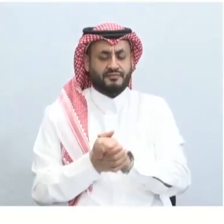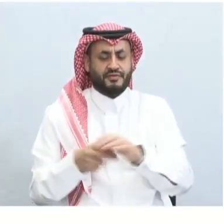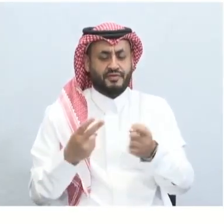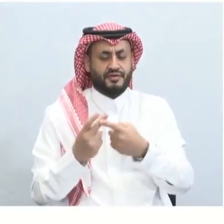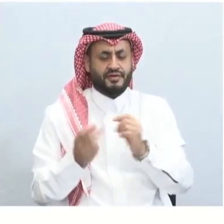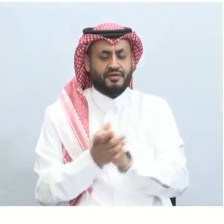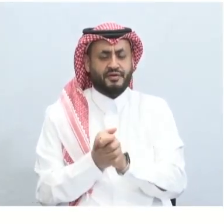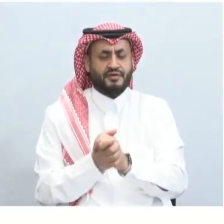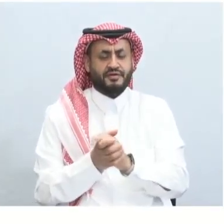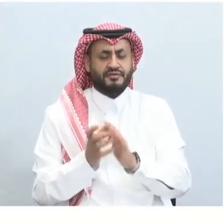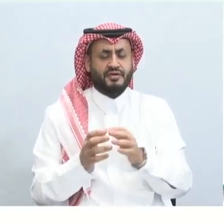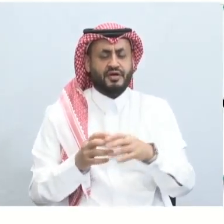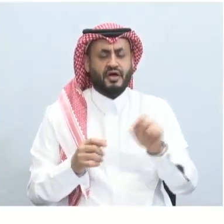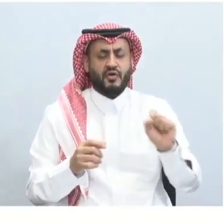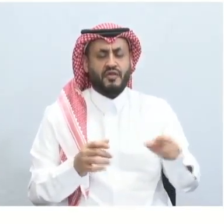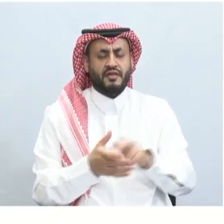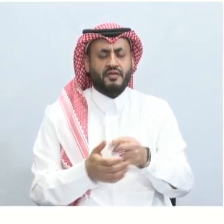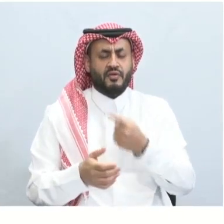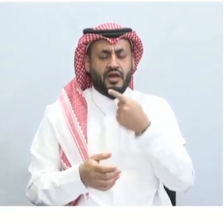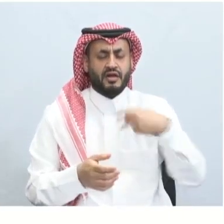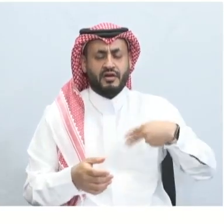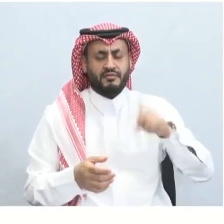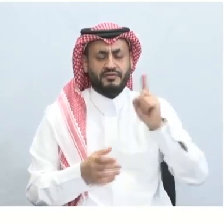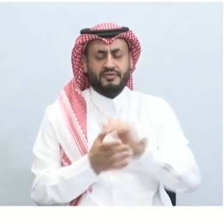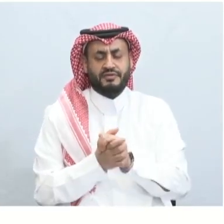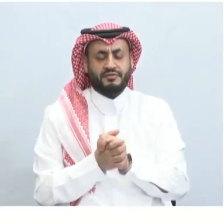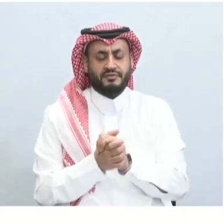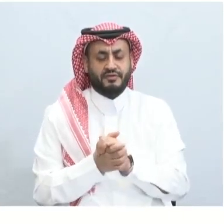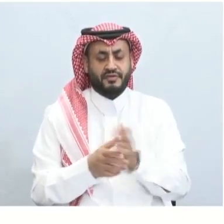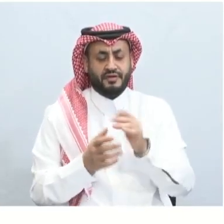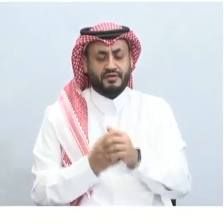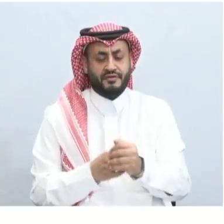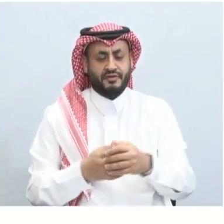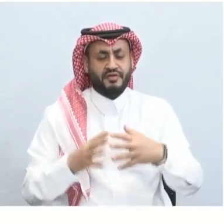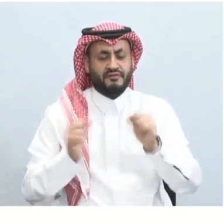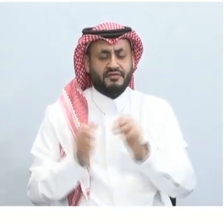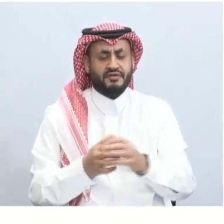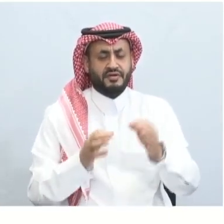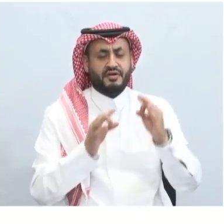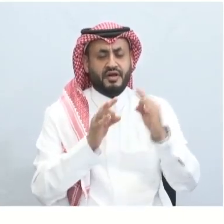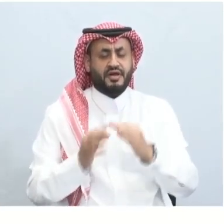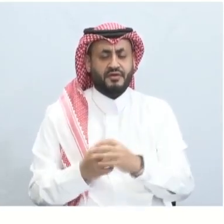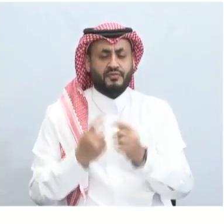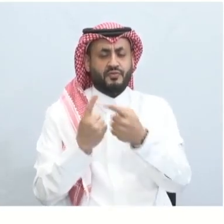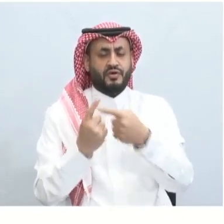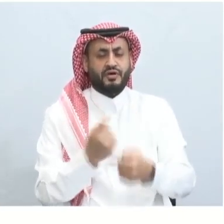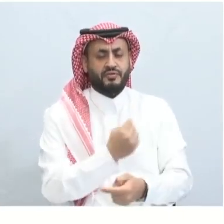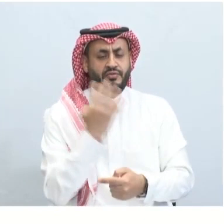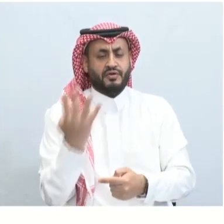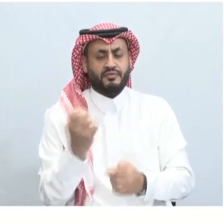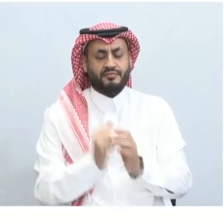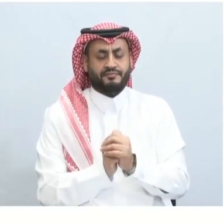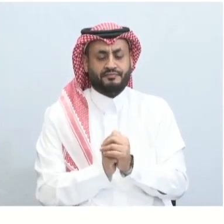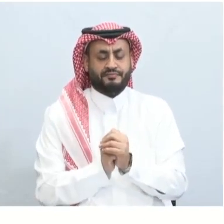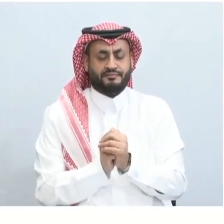تبين معنى الاستعاذه والبسمله وكذلك تفسر الايات من الايه الاولى حتى الايه الرابعه حتى الايه